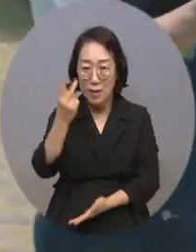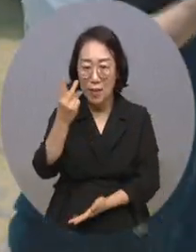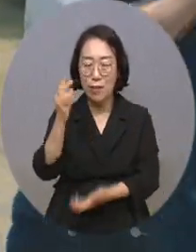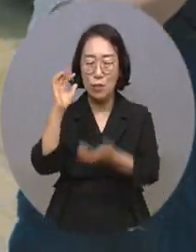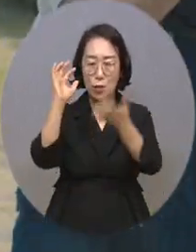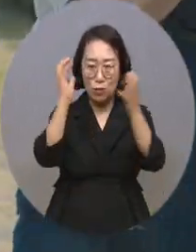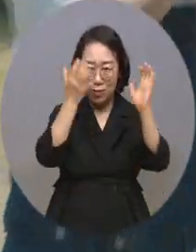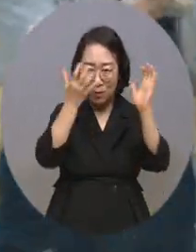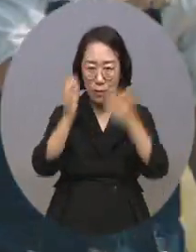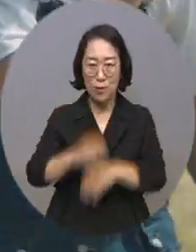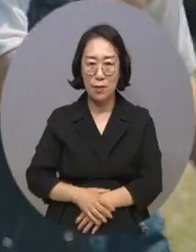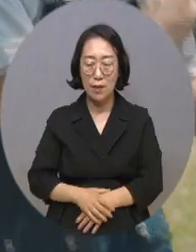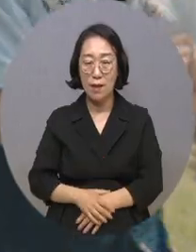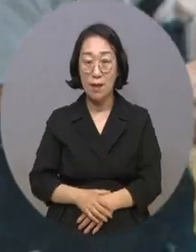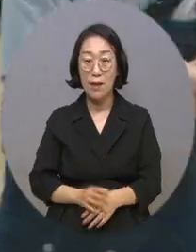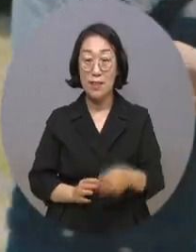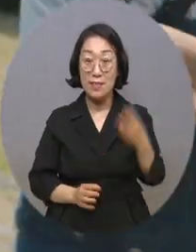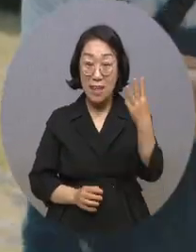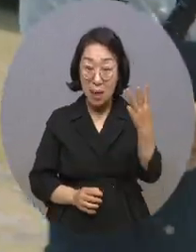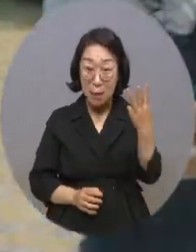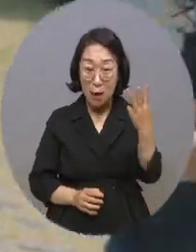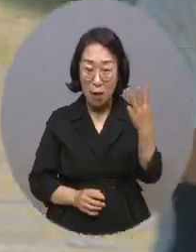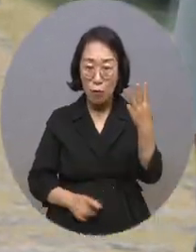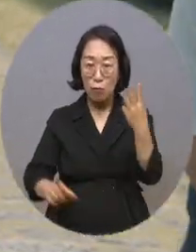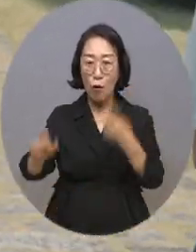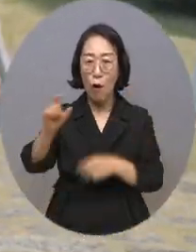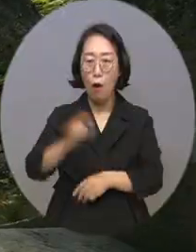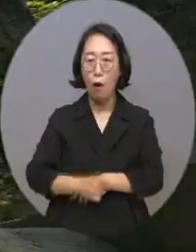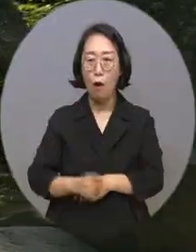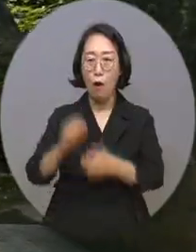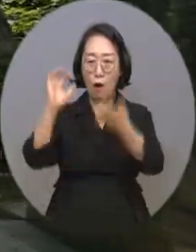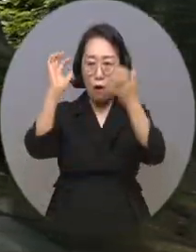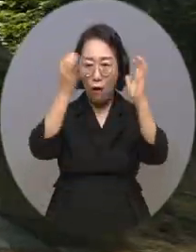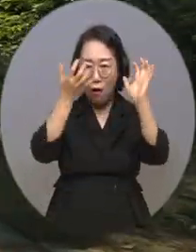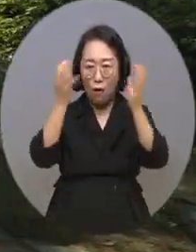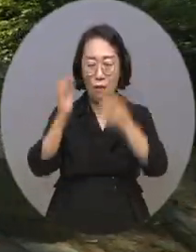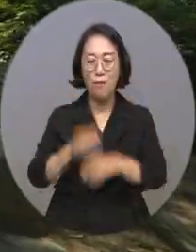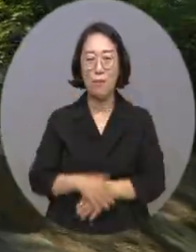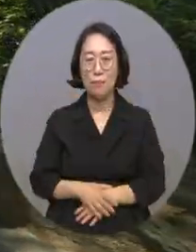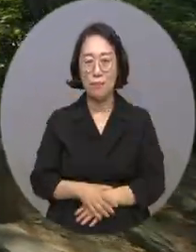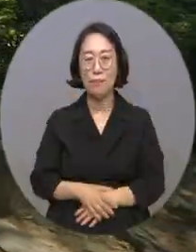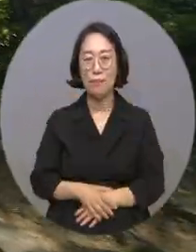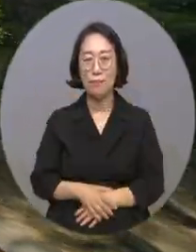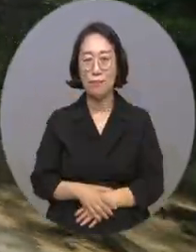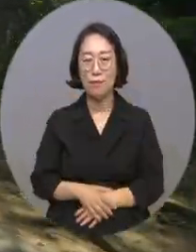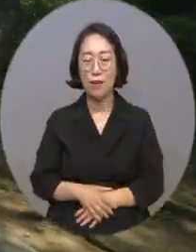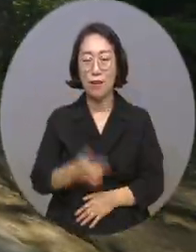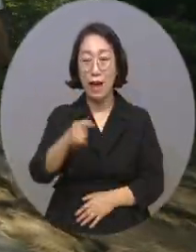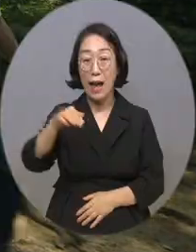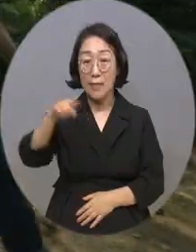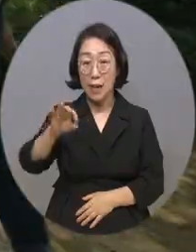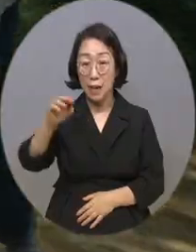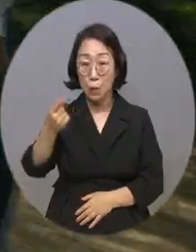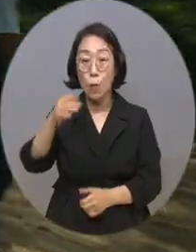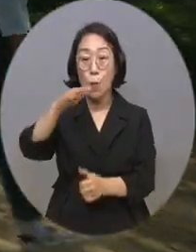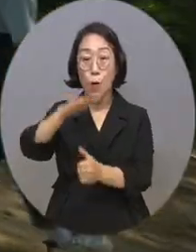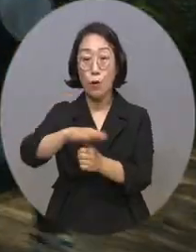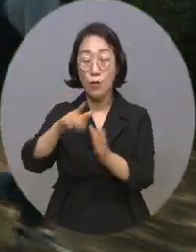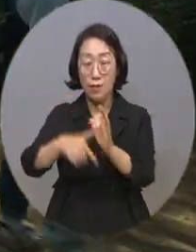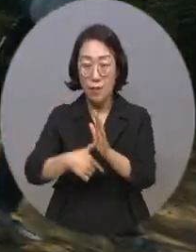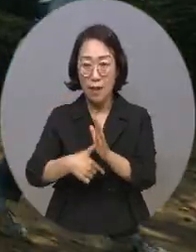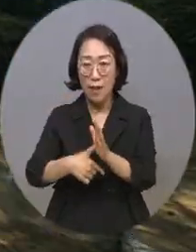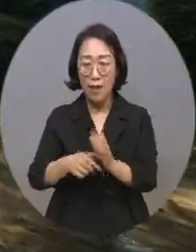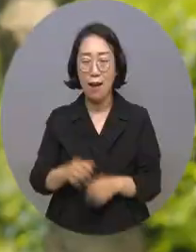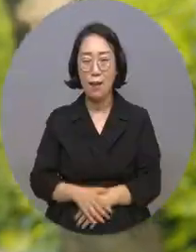없었는데. 맞습니다. 저희는 어, 세 명으로 돼 가지고 더 정신이 없네. 예. 네, 엄청 나상도님의 그 어렸을 때 모습이 지금 막 보여요. 그 발랄했던 그